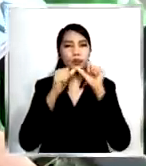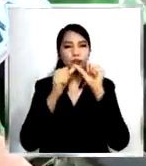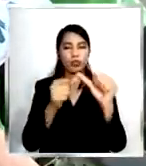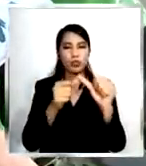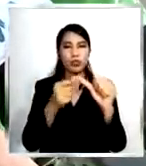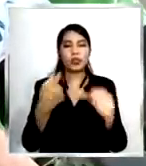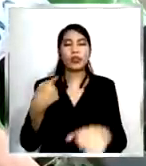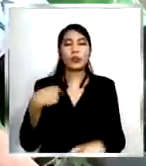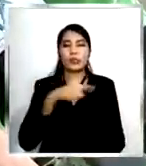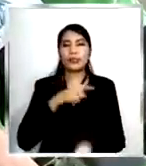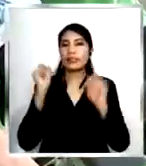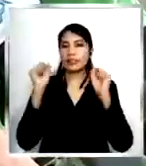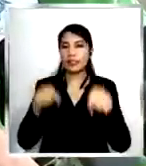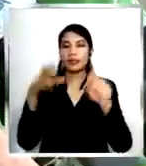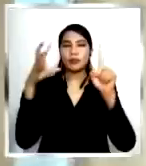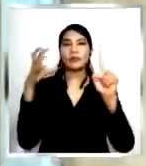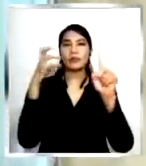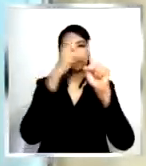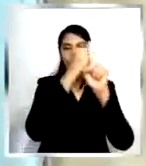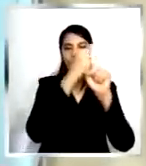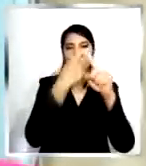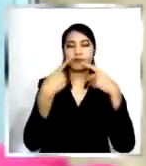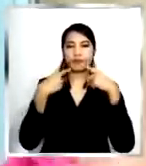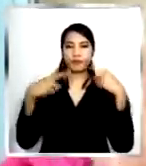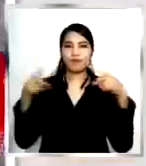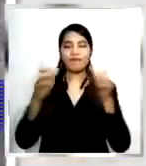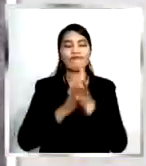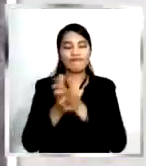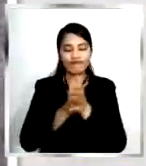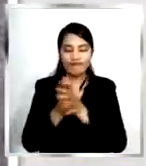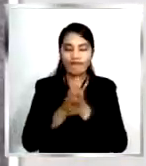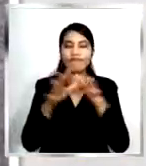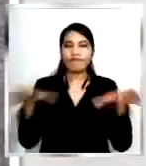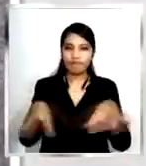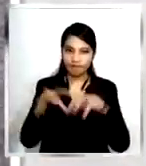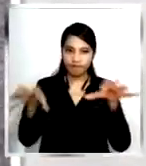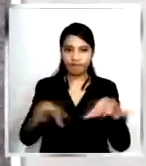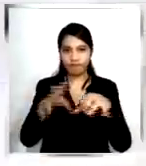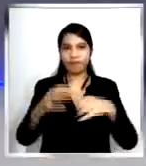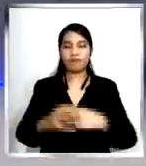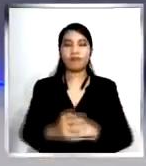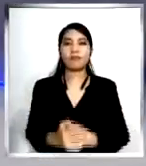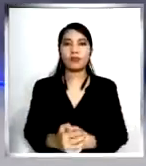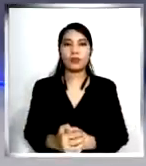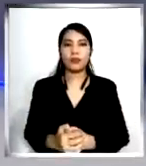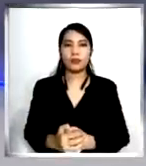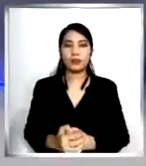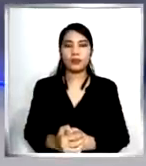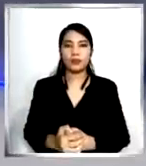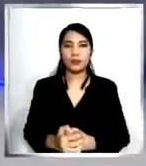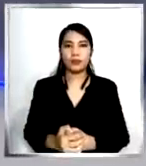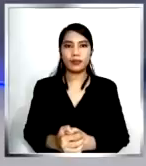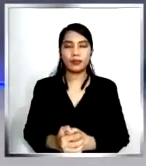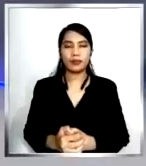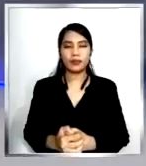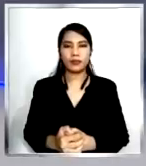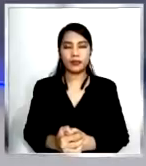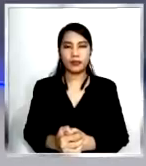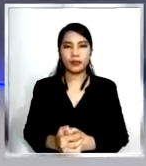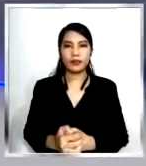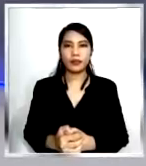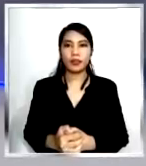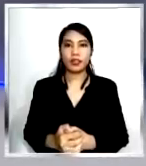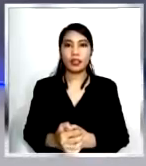natin eh. Basta nagsisikap lang po tayo. Ivan Mayrina Nakatutok, 24 Horas. Ang mga nakagawi ang